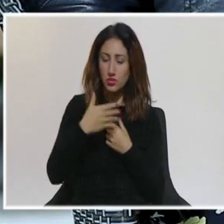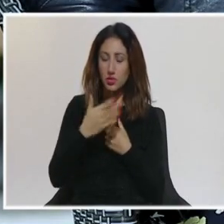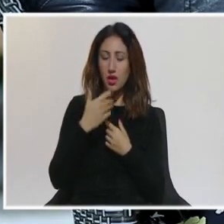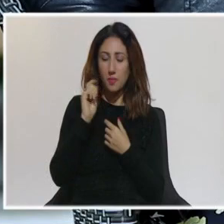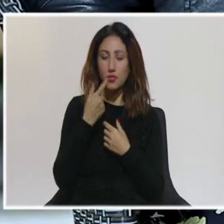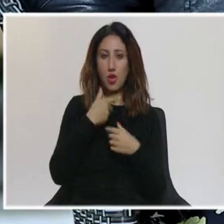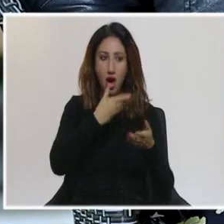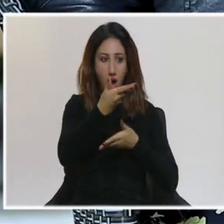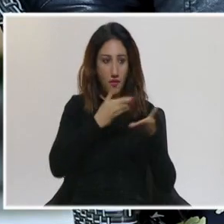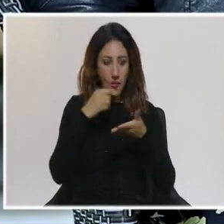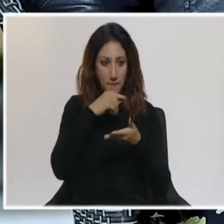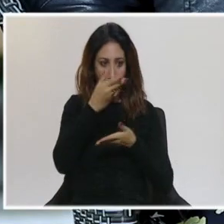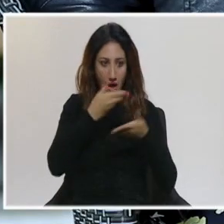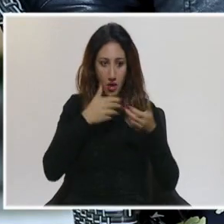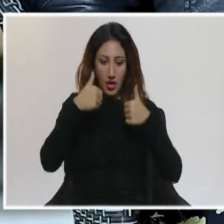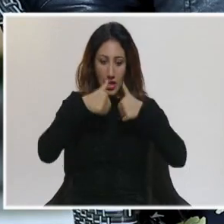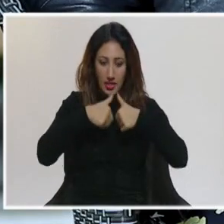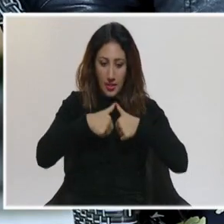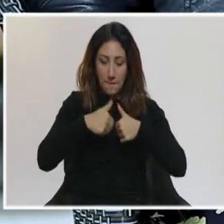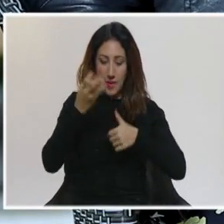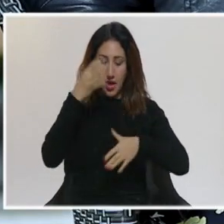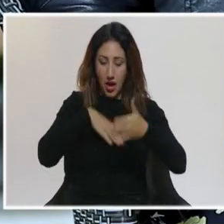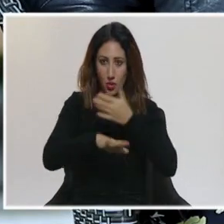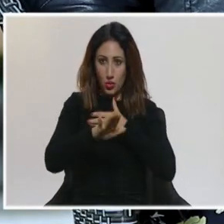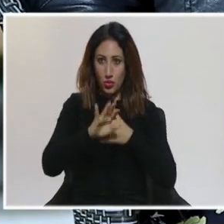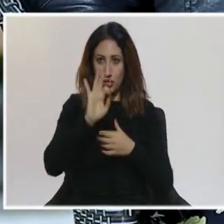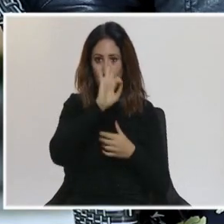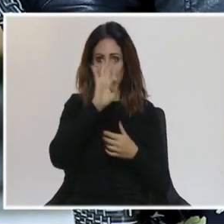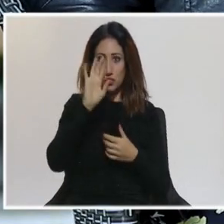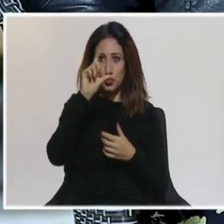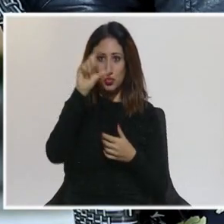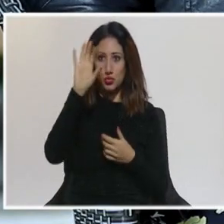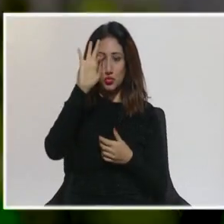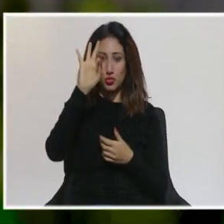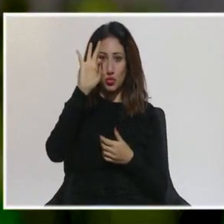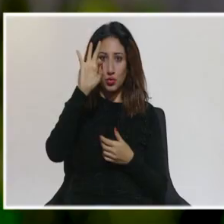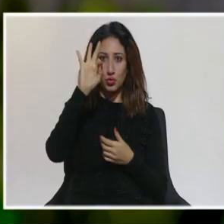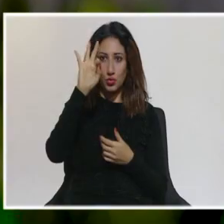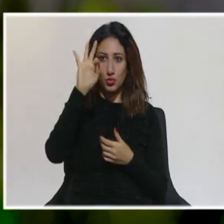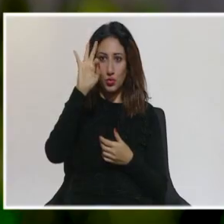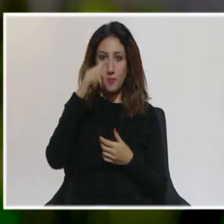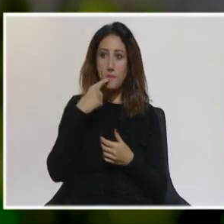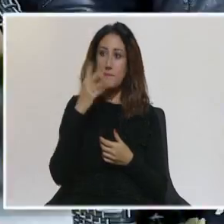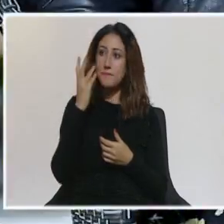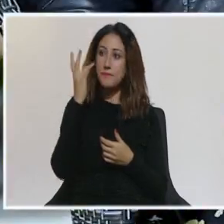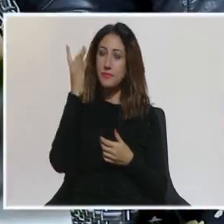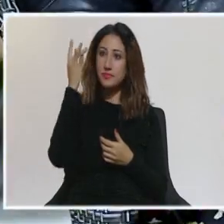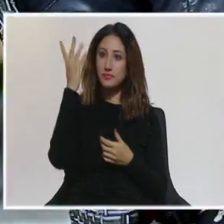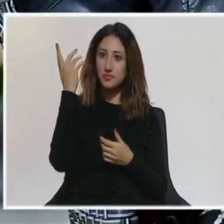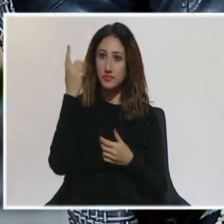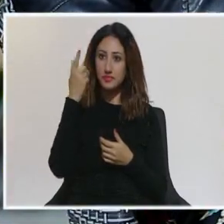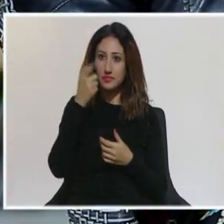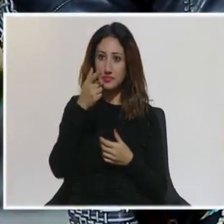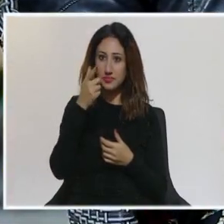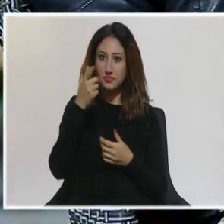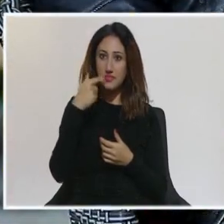اتعرفنا وكتبنا كتابنا واتجوزنا تقريبا في ثلاث شهور. كم سنه جواز دلوقتي يا مدام نجوى؟ يظهر